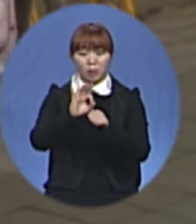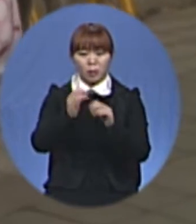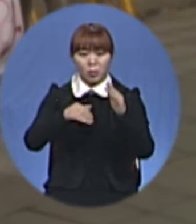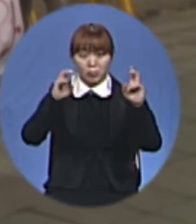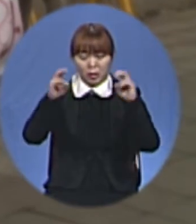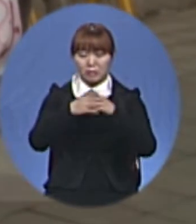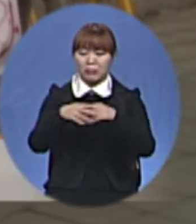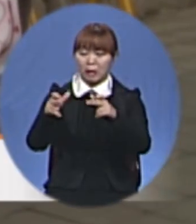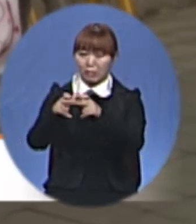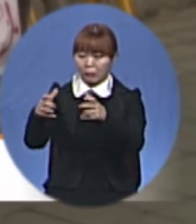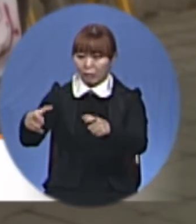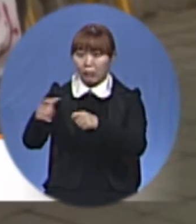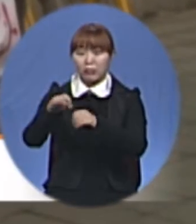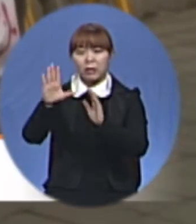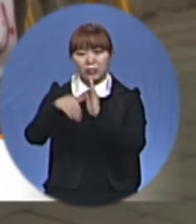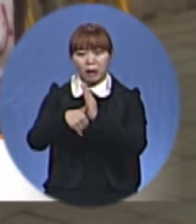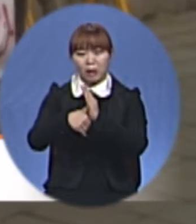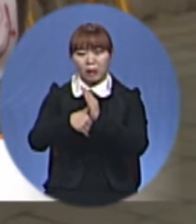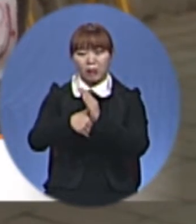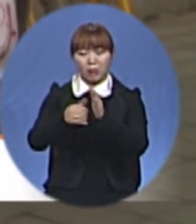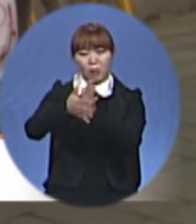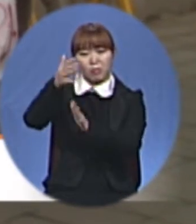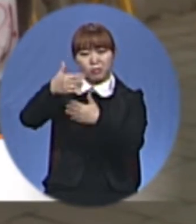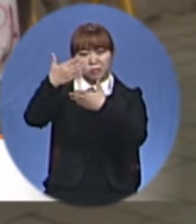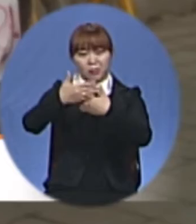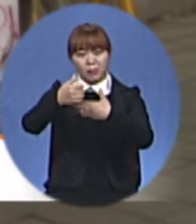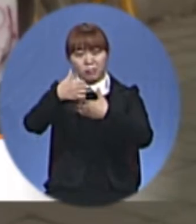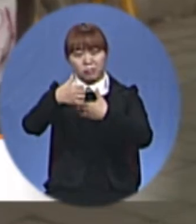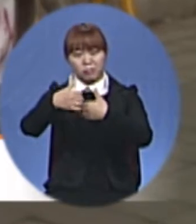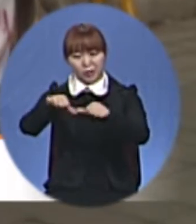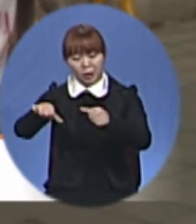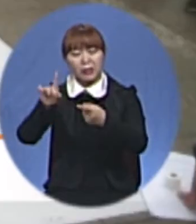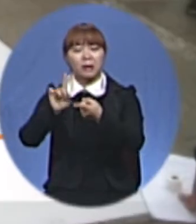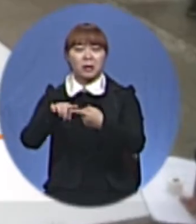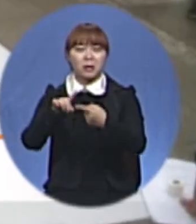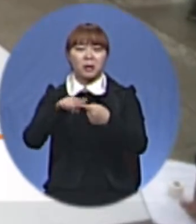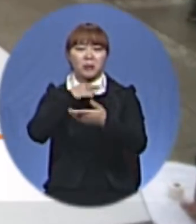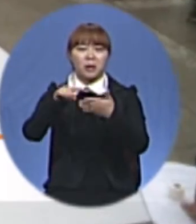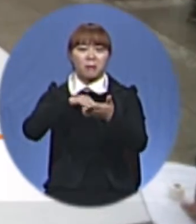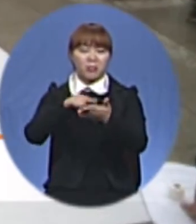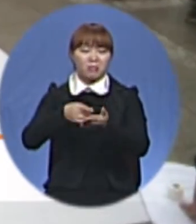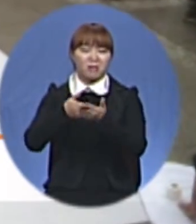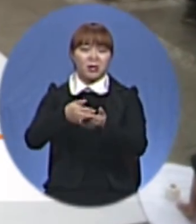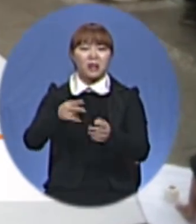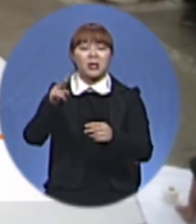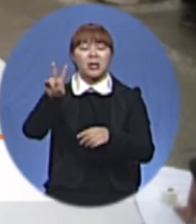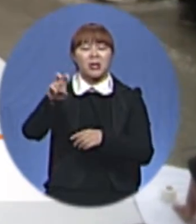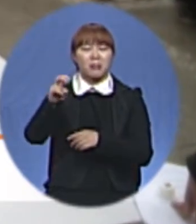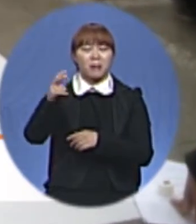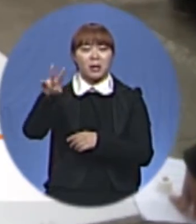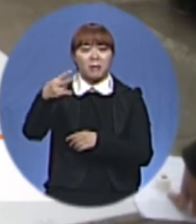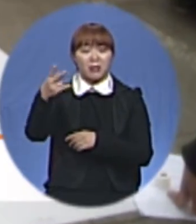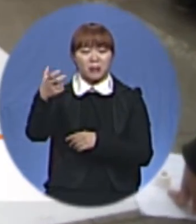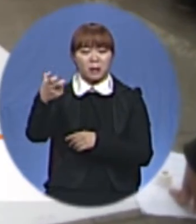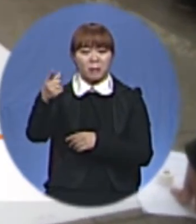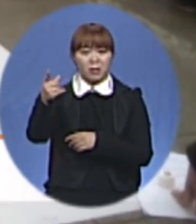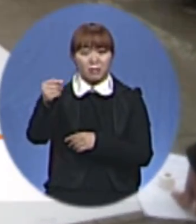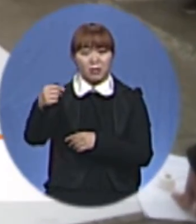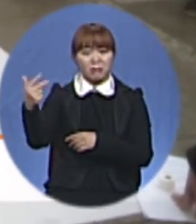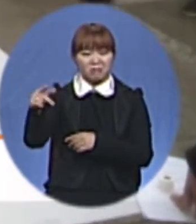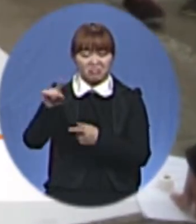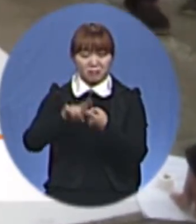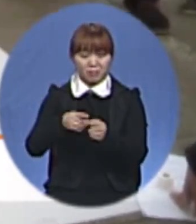국민연금공단은 장애계가 당시 건물 바깥 벽을 훼손한 것과 관련해 손해배상 비용 271만 7천 원을